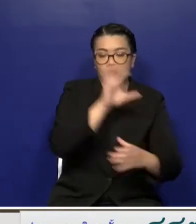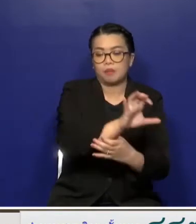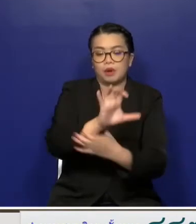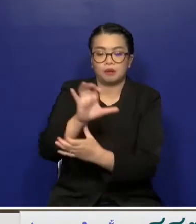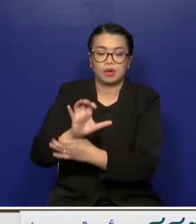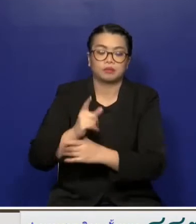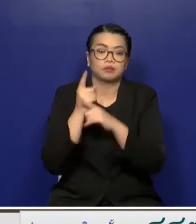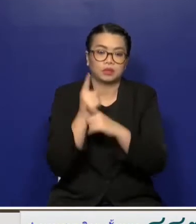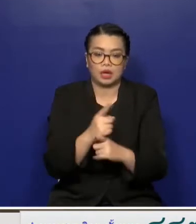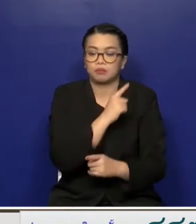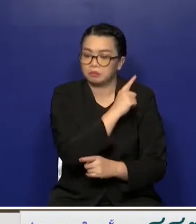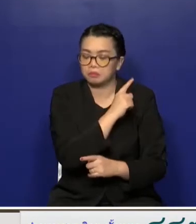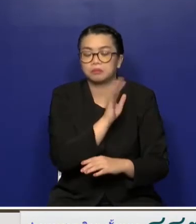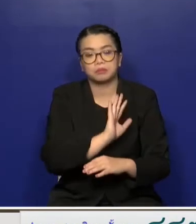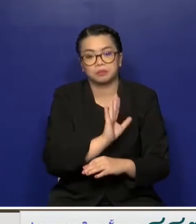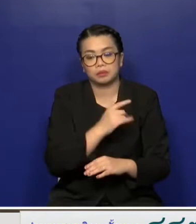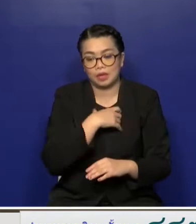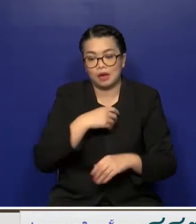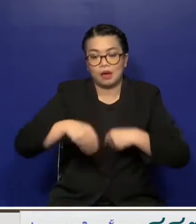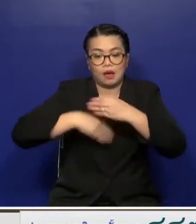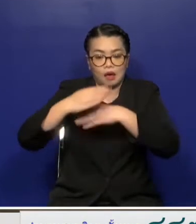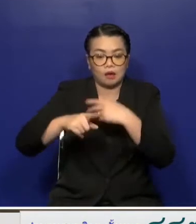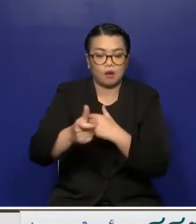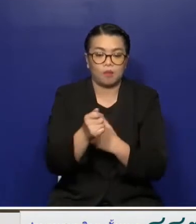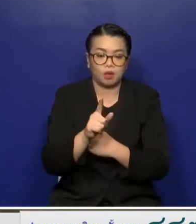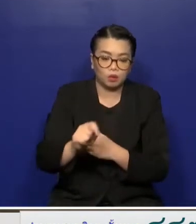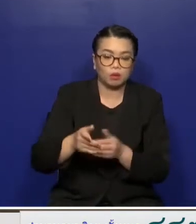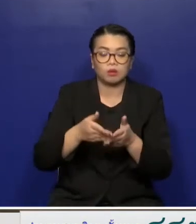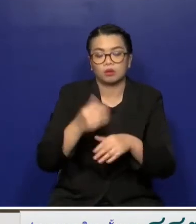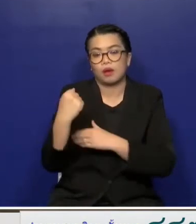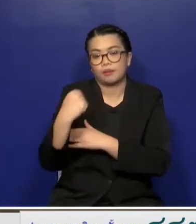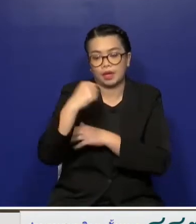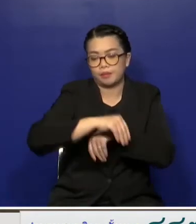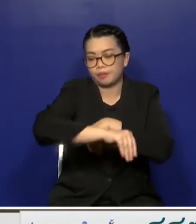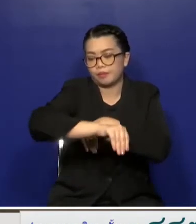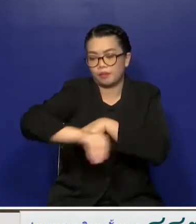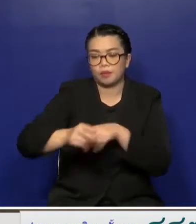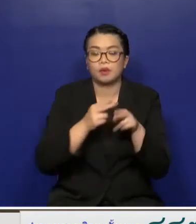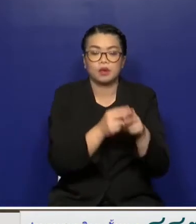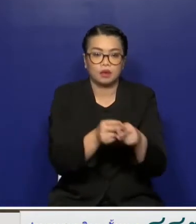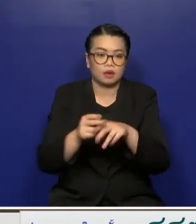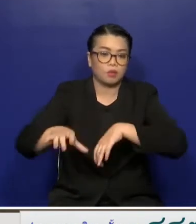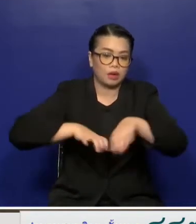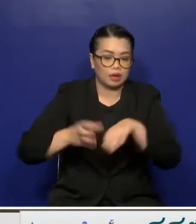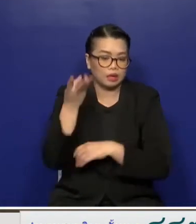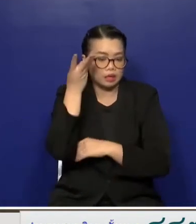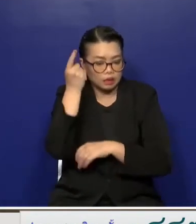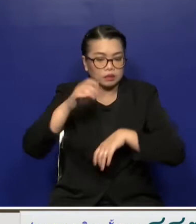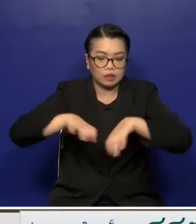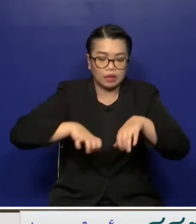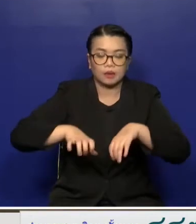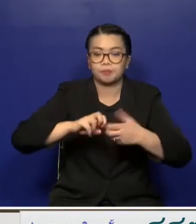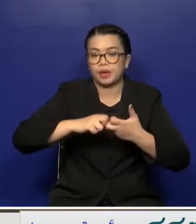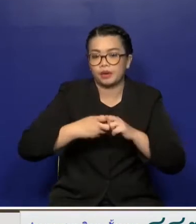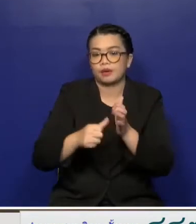องถิ่นถ้าเราต้องการให้ท้องถิ่นเจริญเราต้องกระจายอำนาจลงไปสู่ท้องถิ่นในทุกมิติ